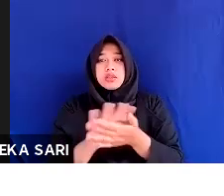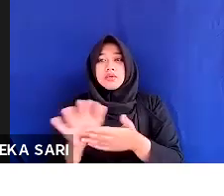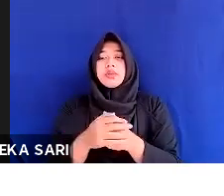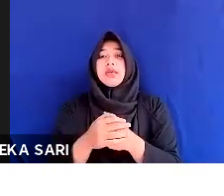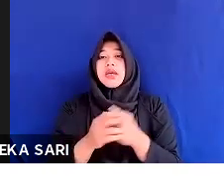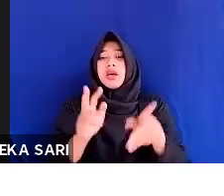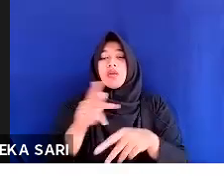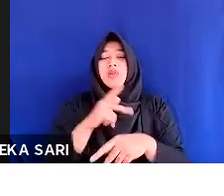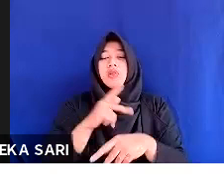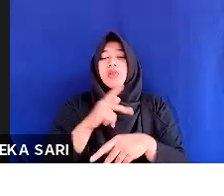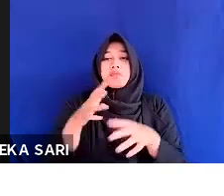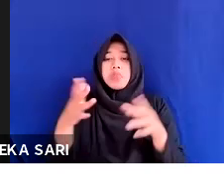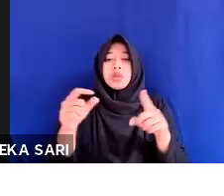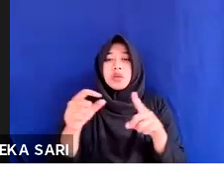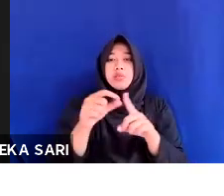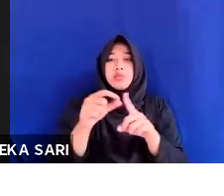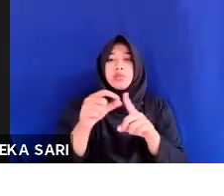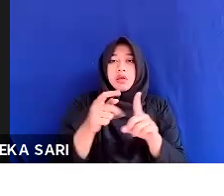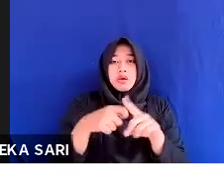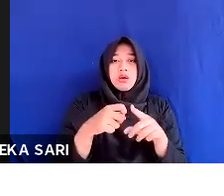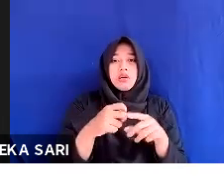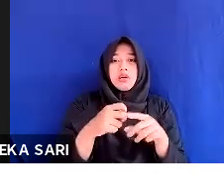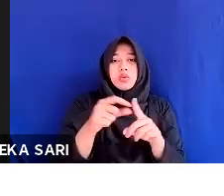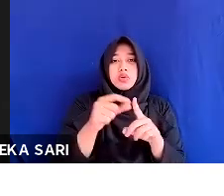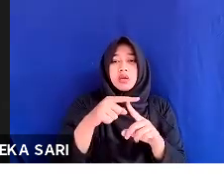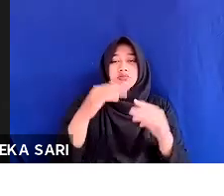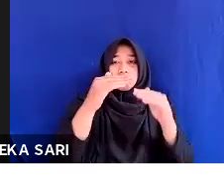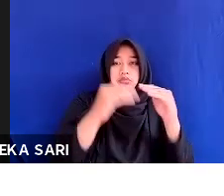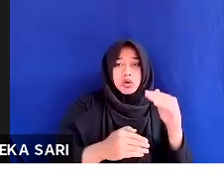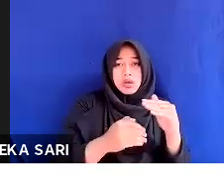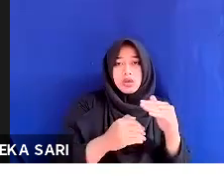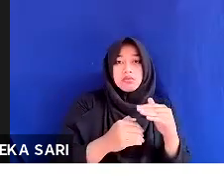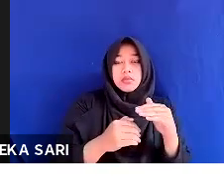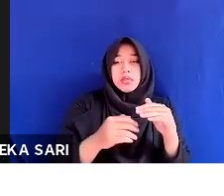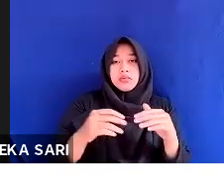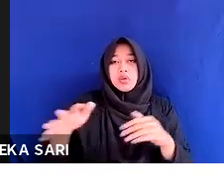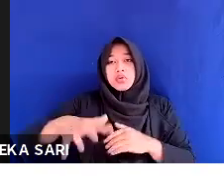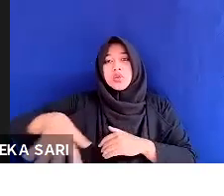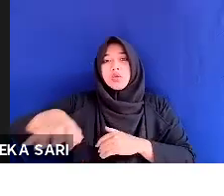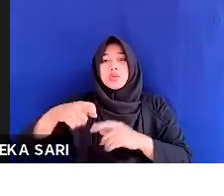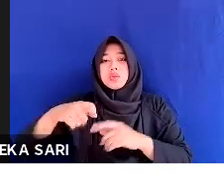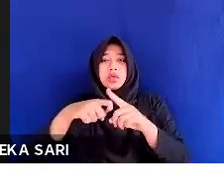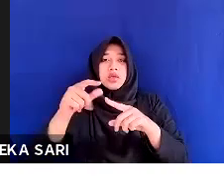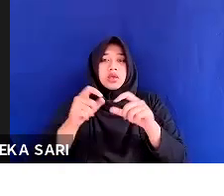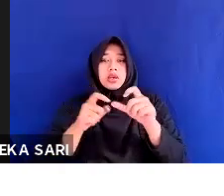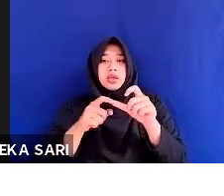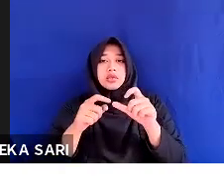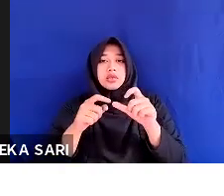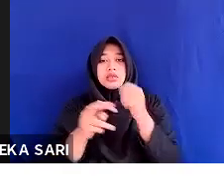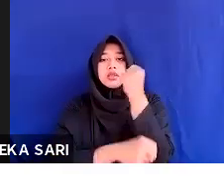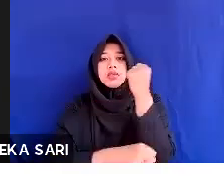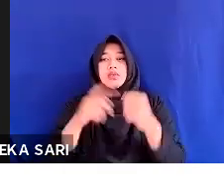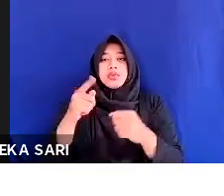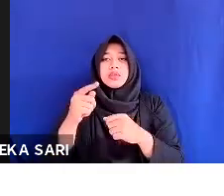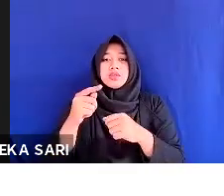banyak PHK, kalau perusahaan kolaps itu ya dalam situasi krisis, pasti negara harus masuk dan itu uang